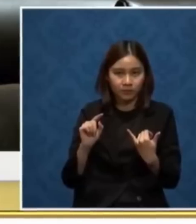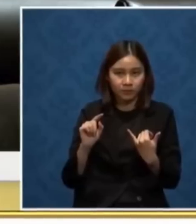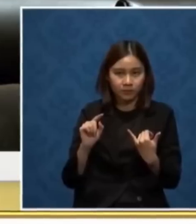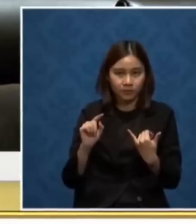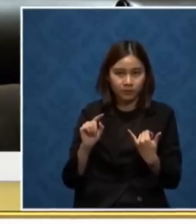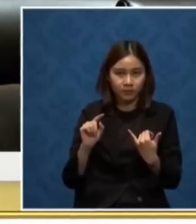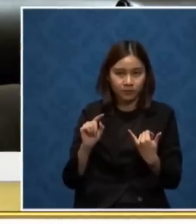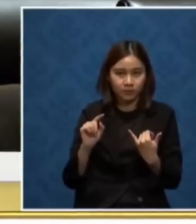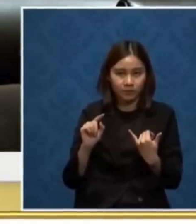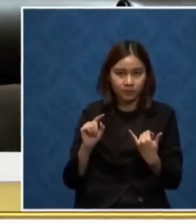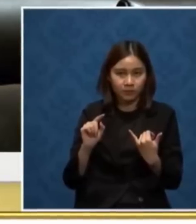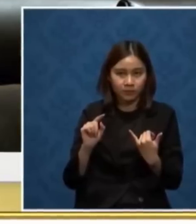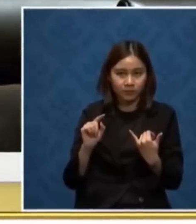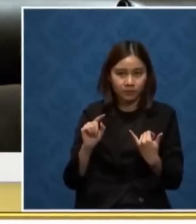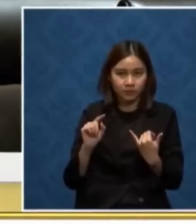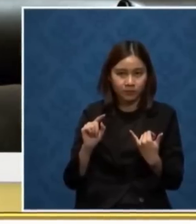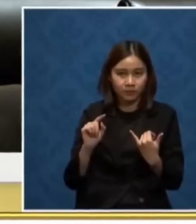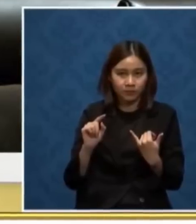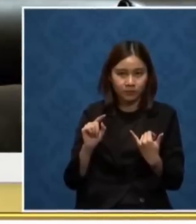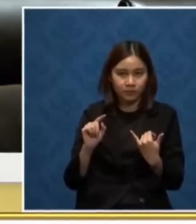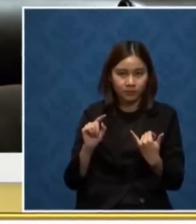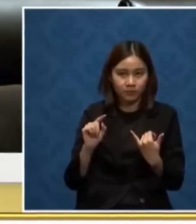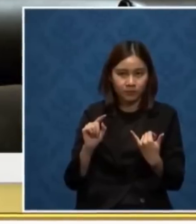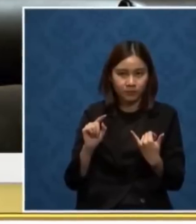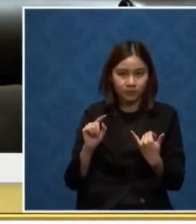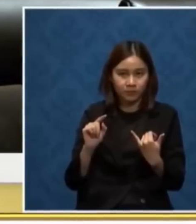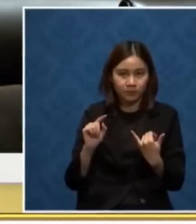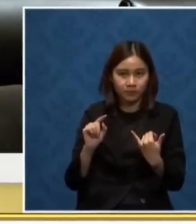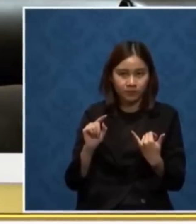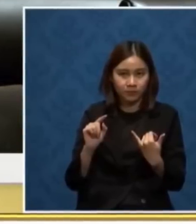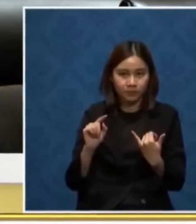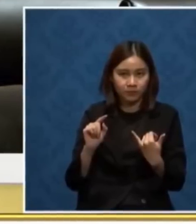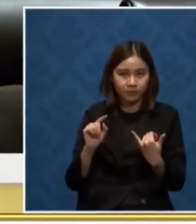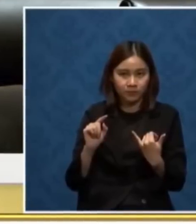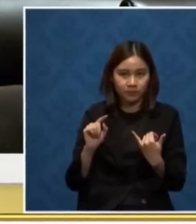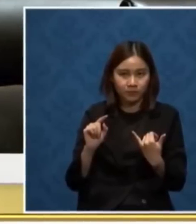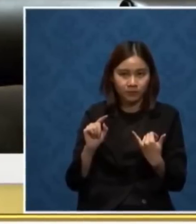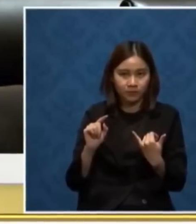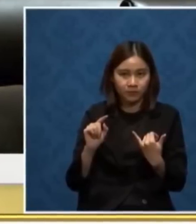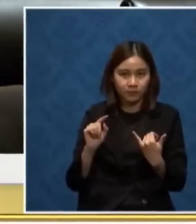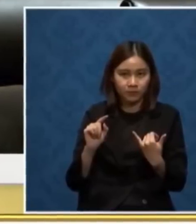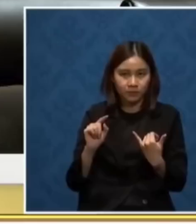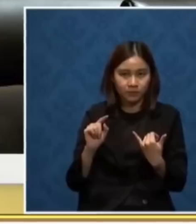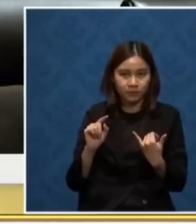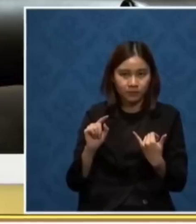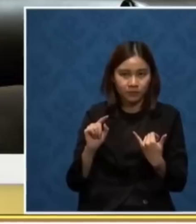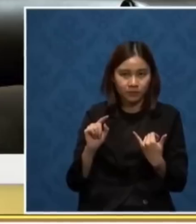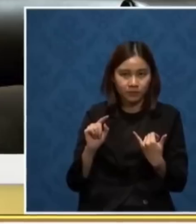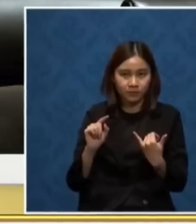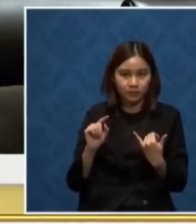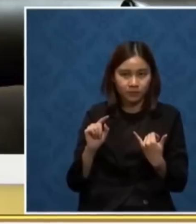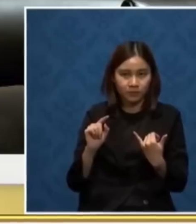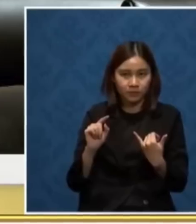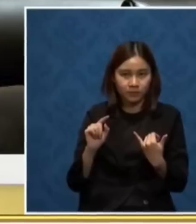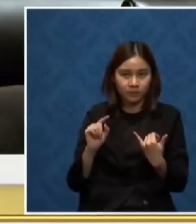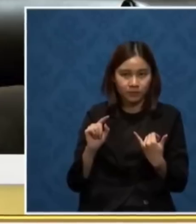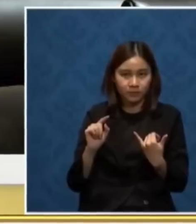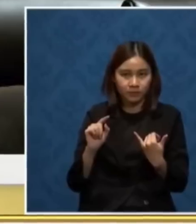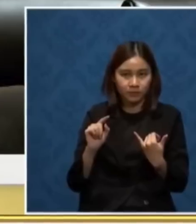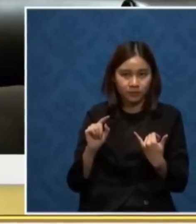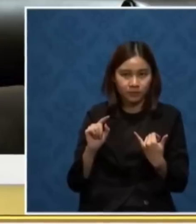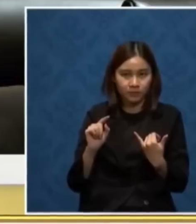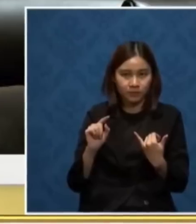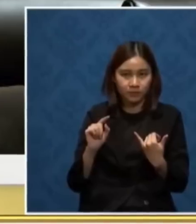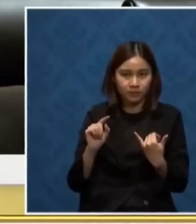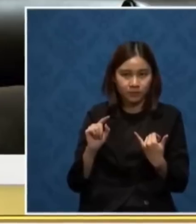เชื้อเพลิงขยะอุตสาหกรรมเป็นจำนวน3โรงด้วยกันค่ะดิฉันขอสไลด์ด้วยค่ะซึ่งท่